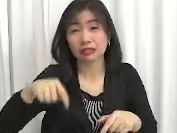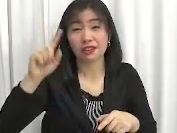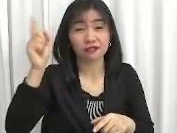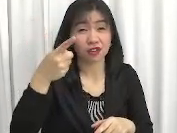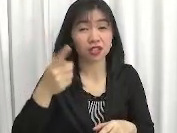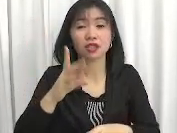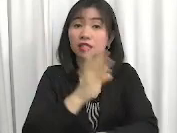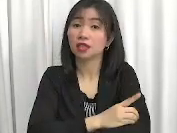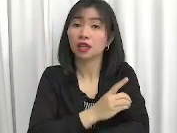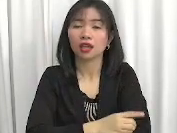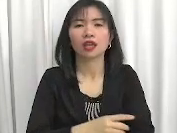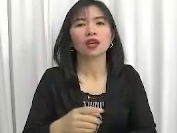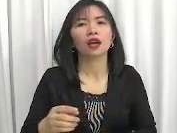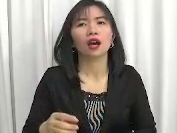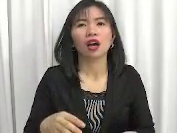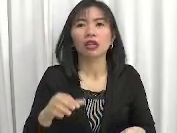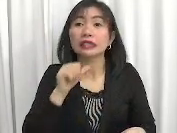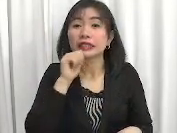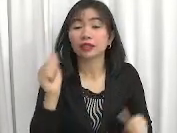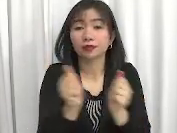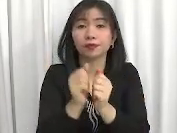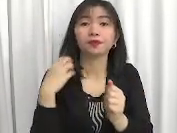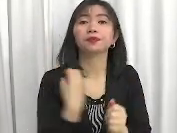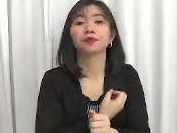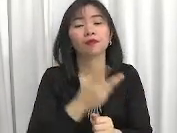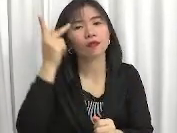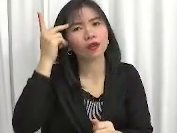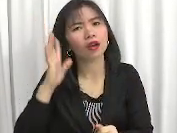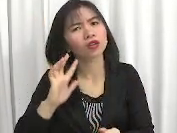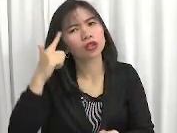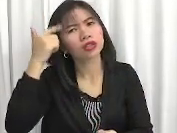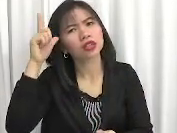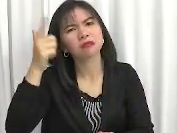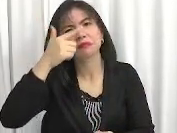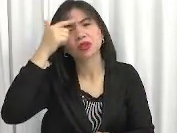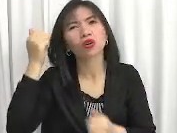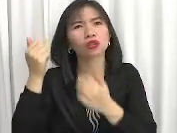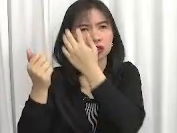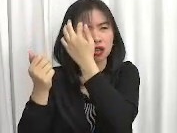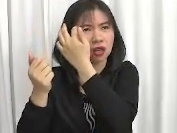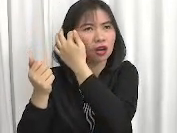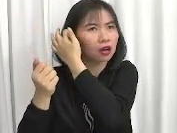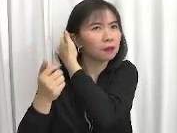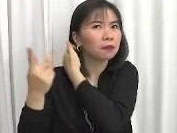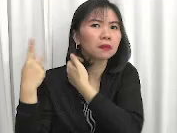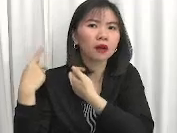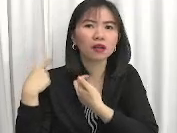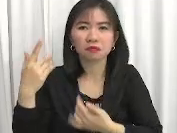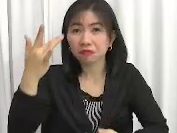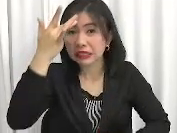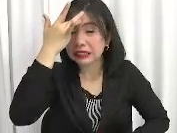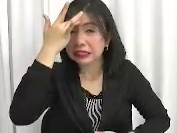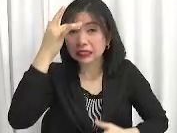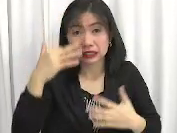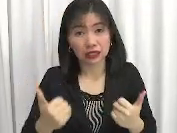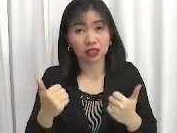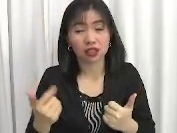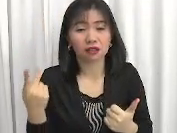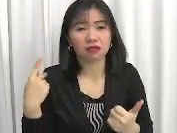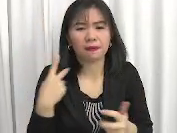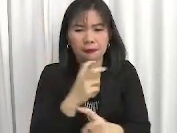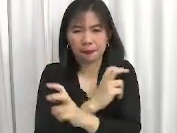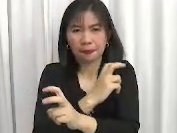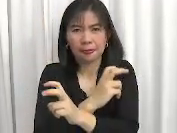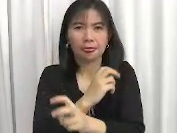hindi natin kasama ang ating pastor. Sa kadahilanan nga po na sinabi ni Brother Noel kanina na medyo hirap po talaga